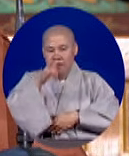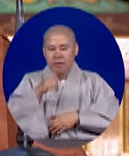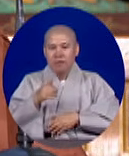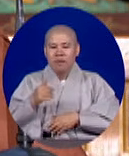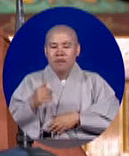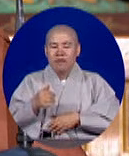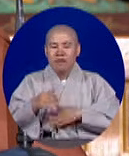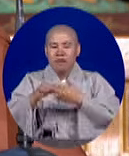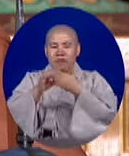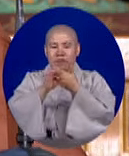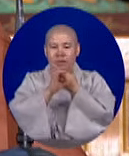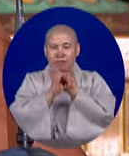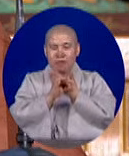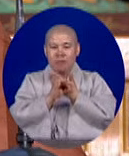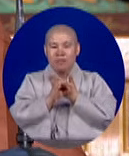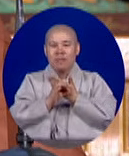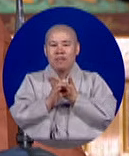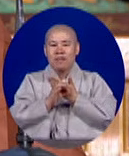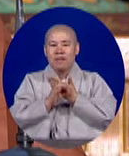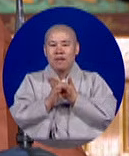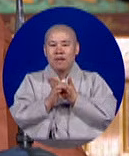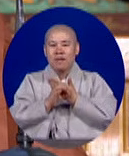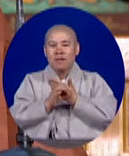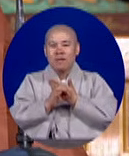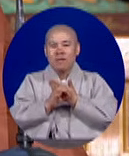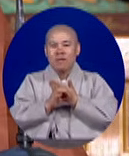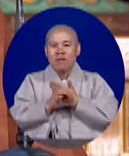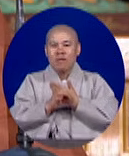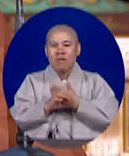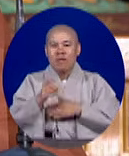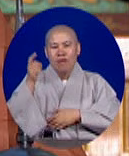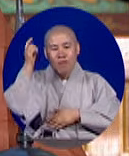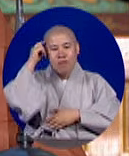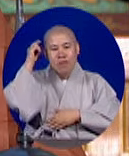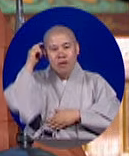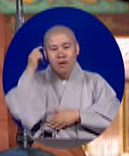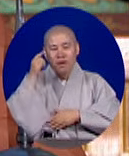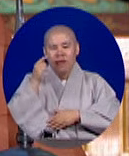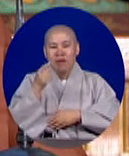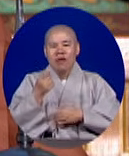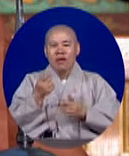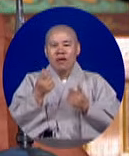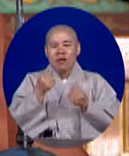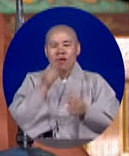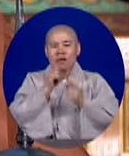자, 그러면 이게 도대체 이런 얘기를 뭐 하자고 하는 건가?